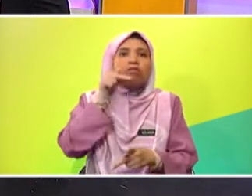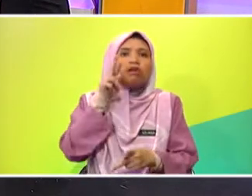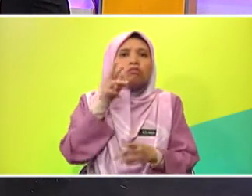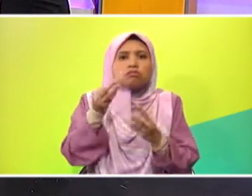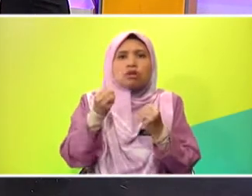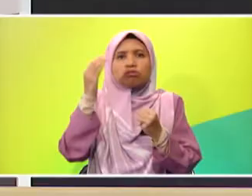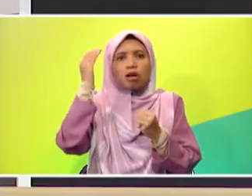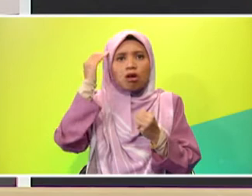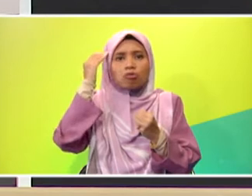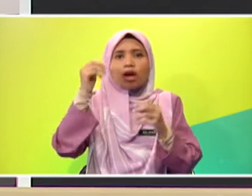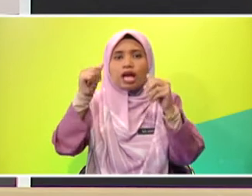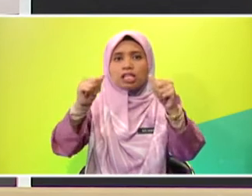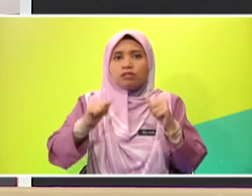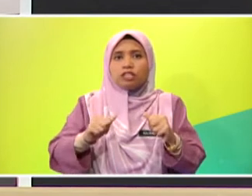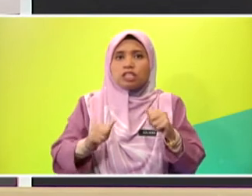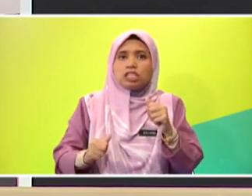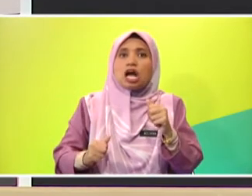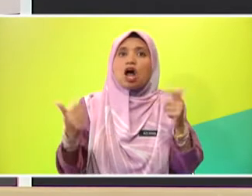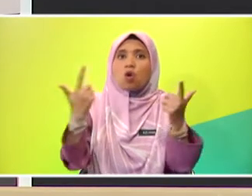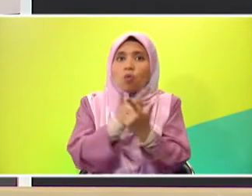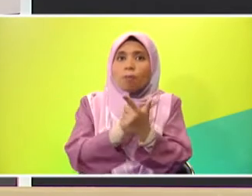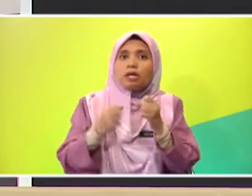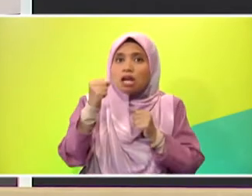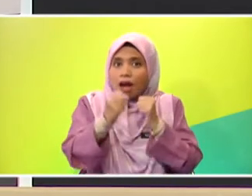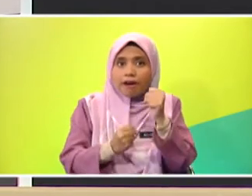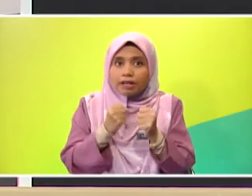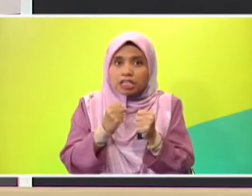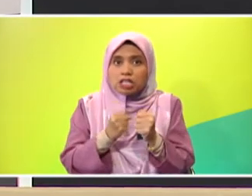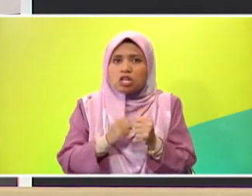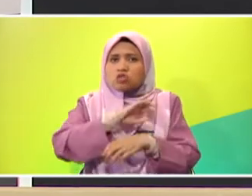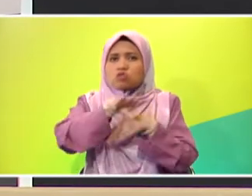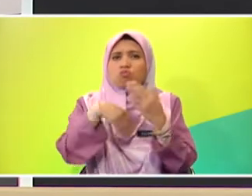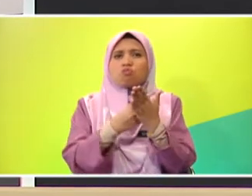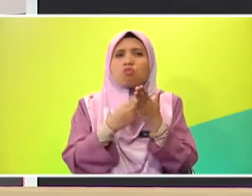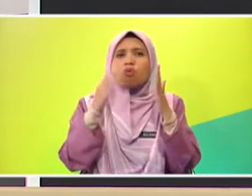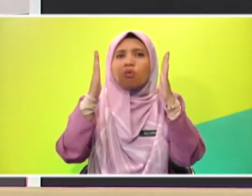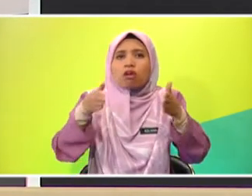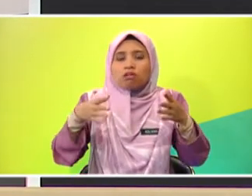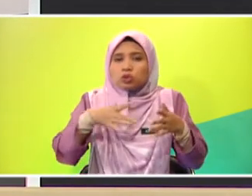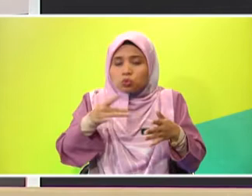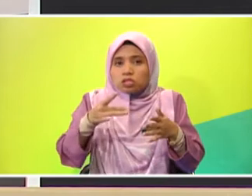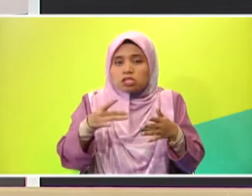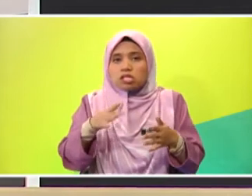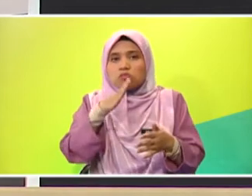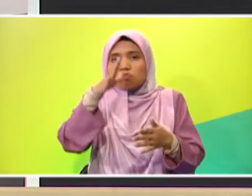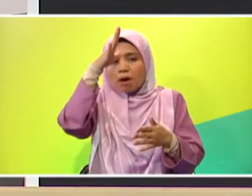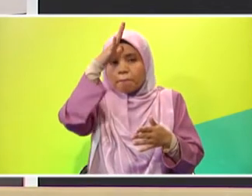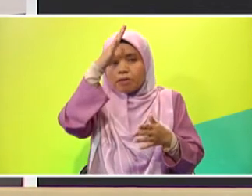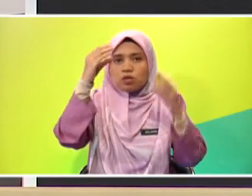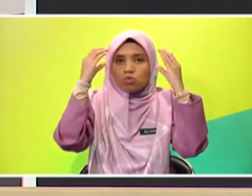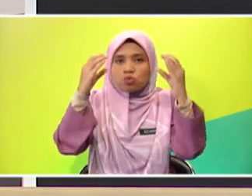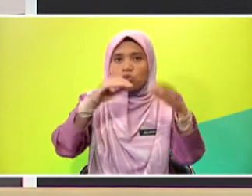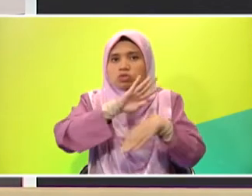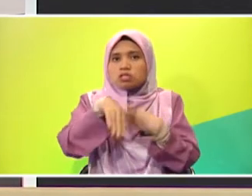acara inilah acara yang paling banyak dapat tumpuan yang mana anak-anak murid para jumbo para buruh